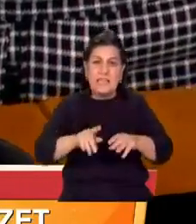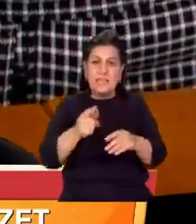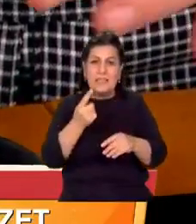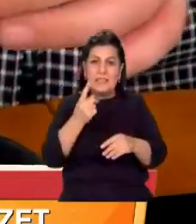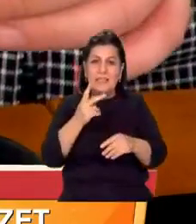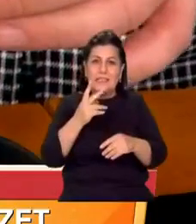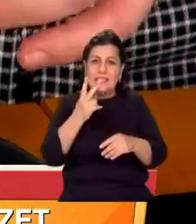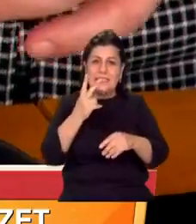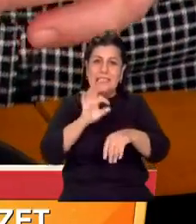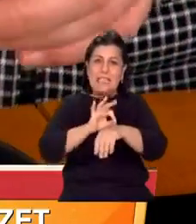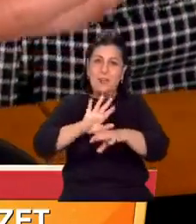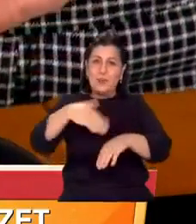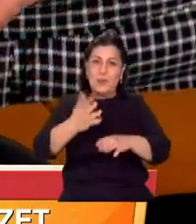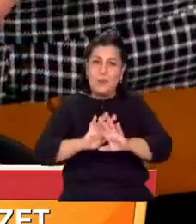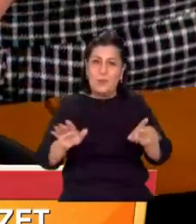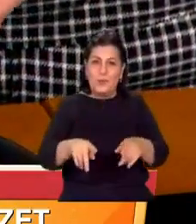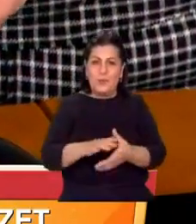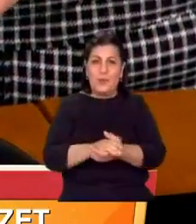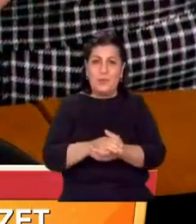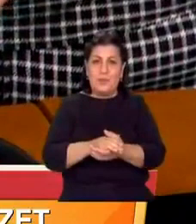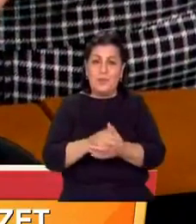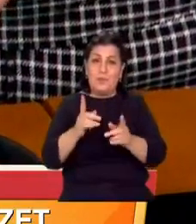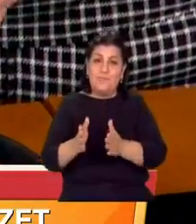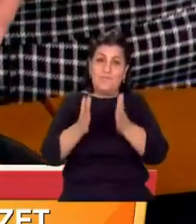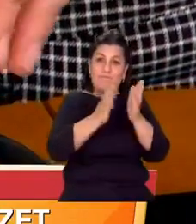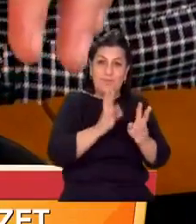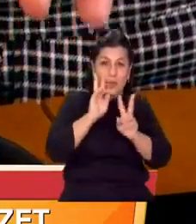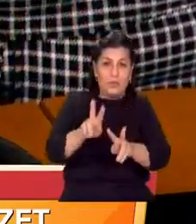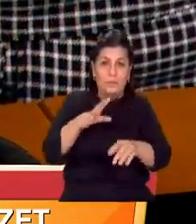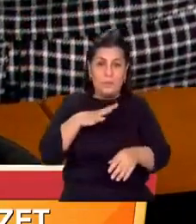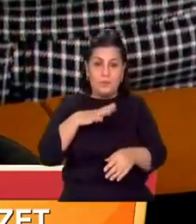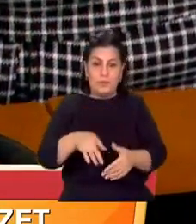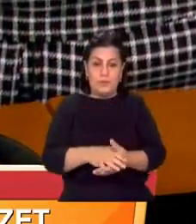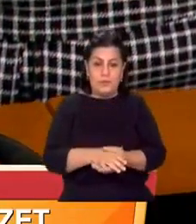dakika sonra tamam Tabi bu arka beden Ama bu arada öbür katlarda göstermek istiyorum